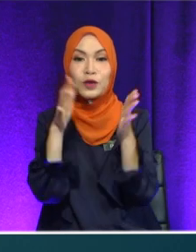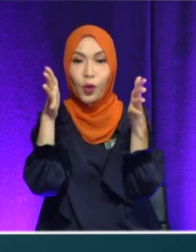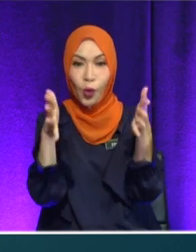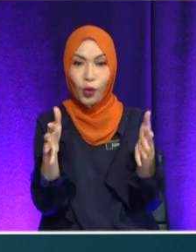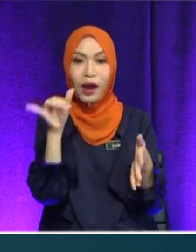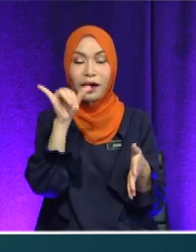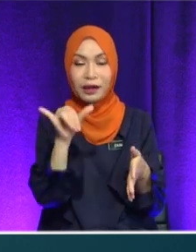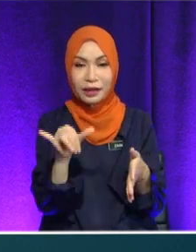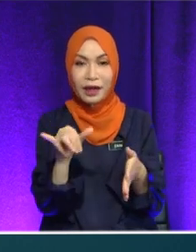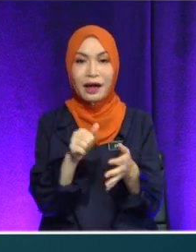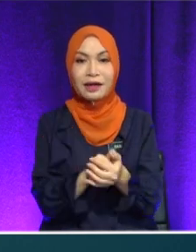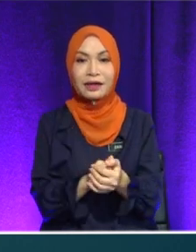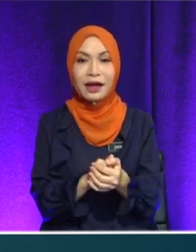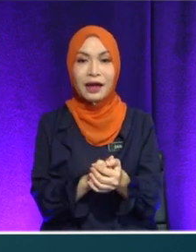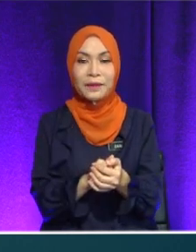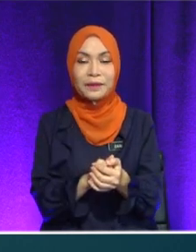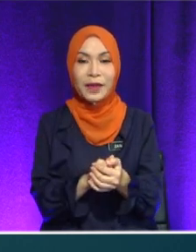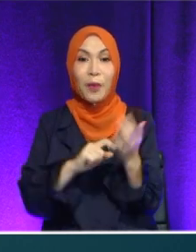tajuk dia adalah